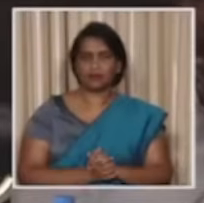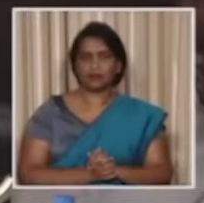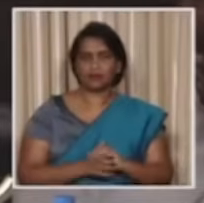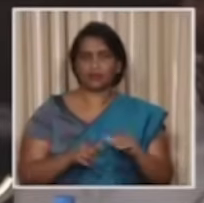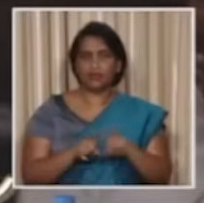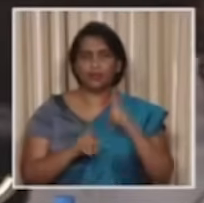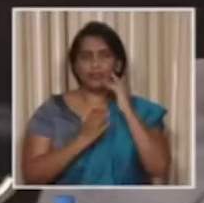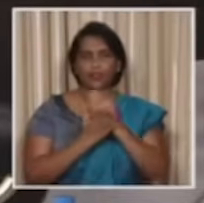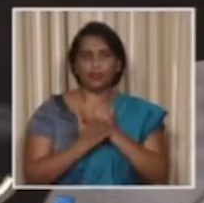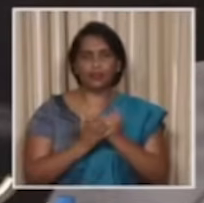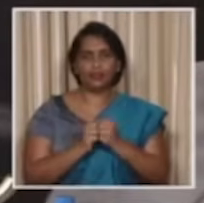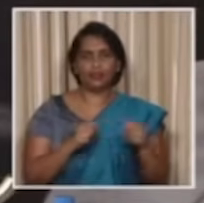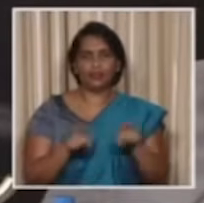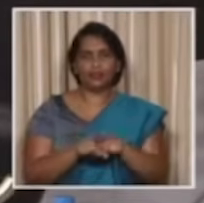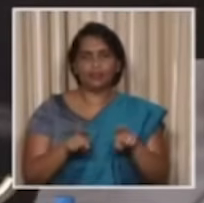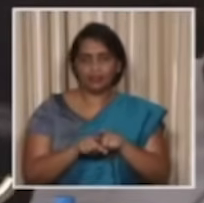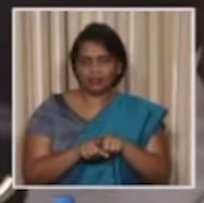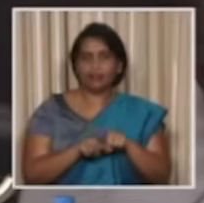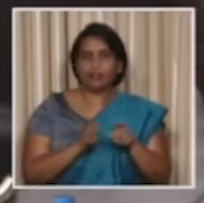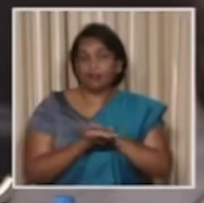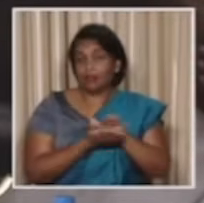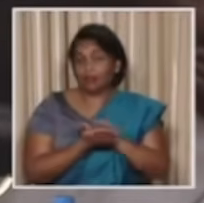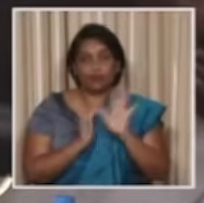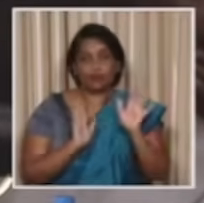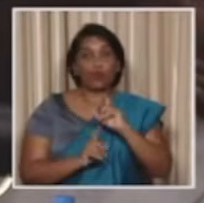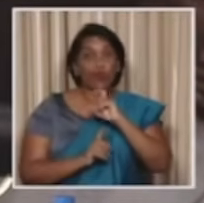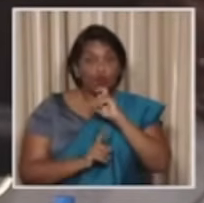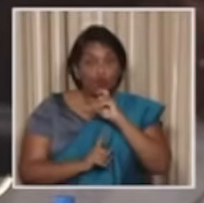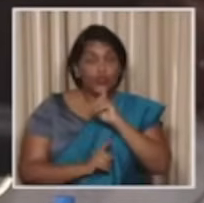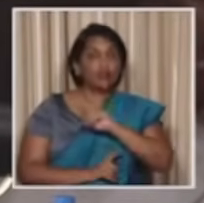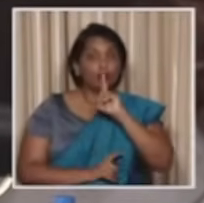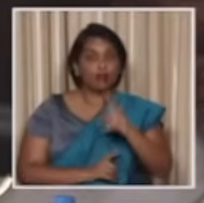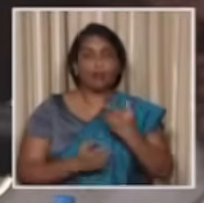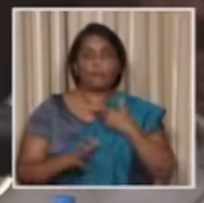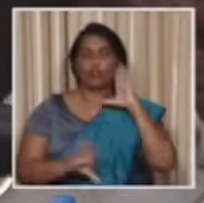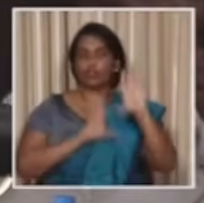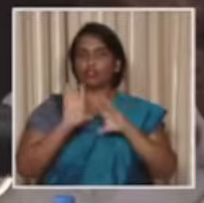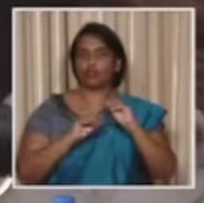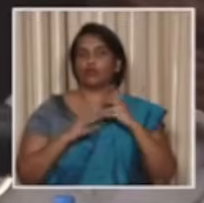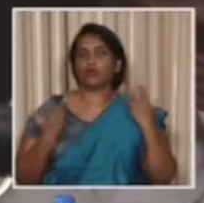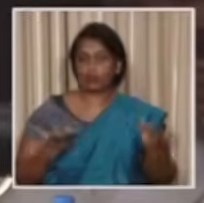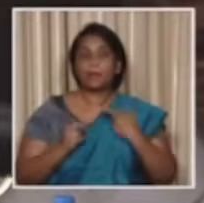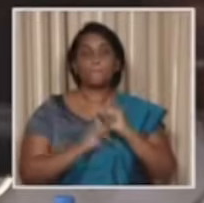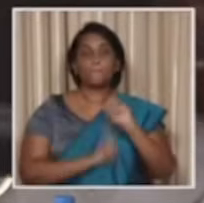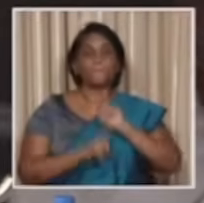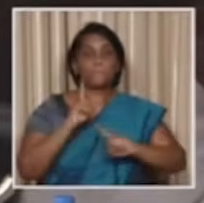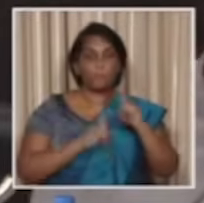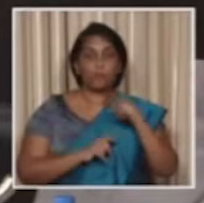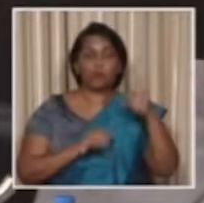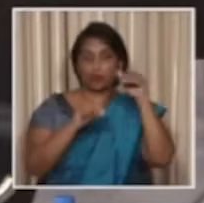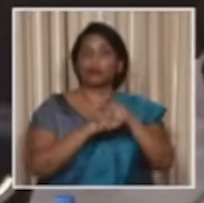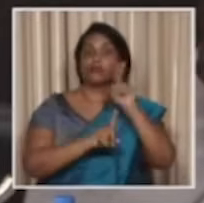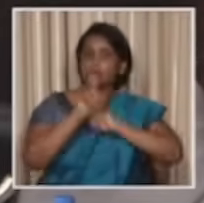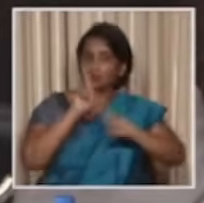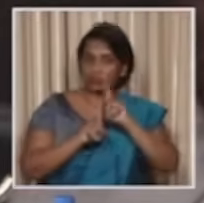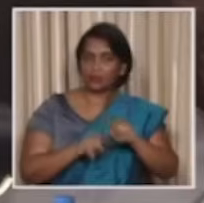නිසා උසාවිය මේක සුද්ධ පවිත්‍ර කළා නෑ. උසාවියෙන් කියලා තියෙන්නේ අපිට දත්ත නෑ. ඒ නිසා පාර්ලිමේන්තුවේ මේක සාකච්ඡා